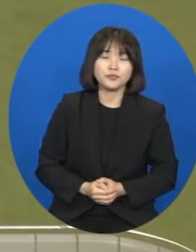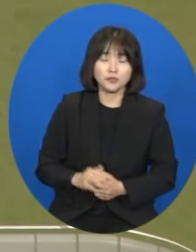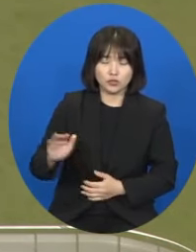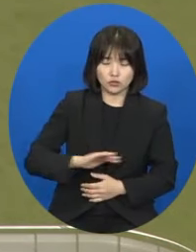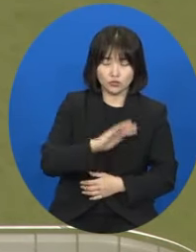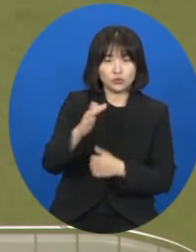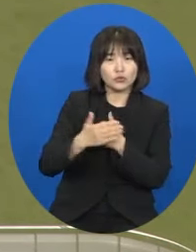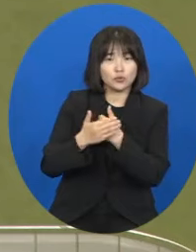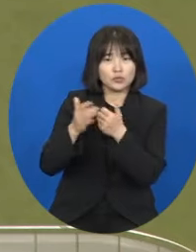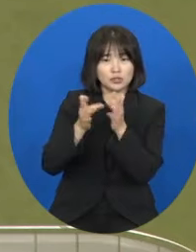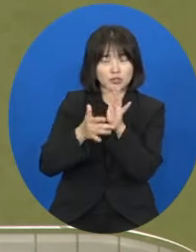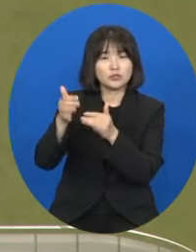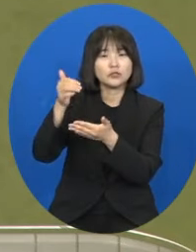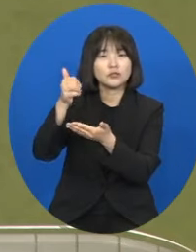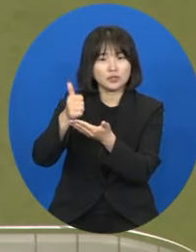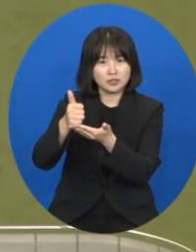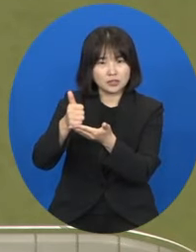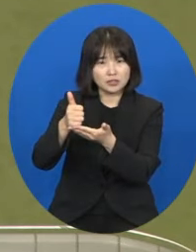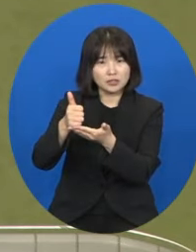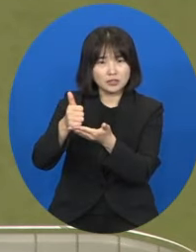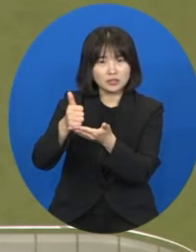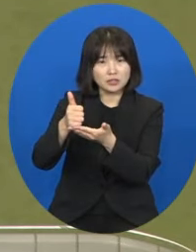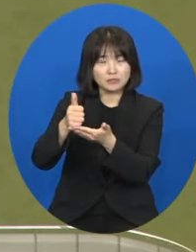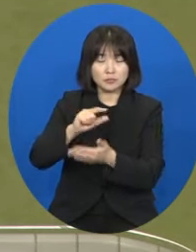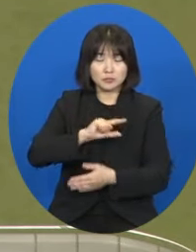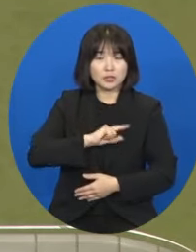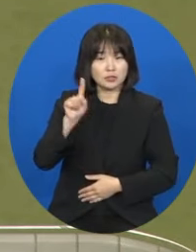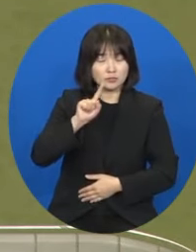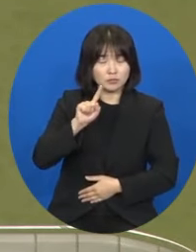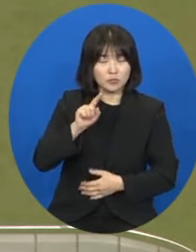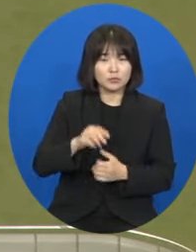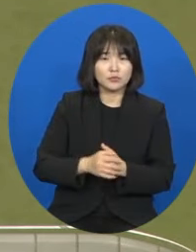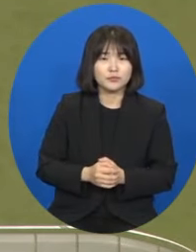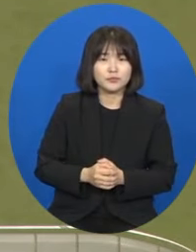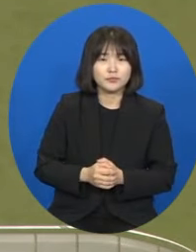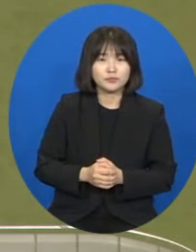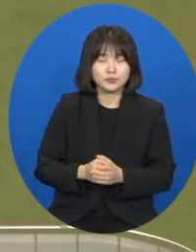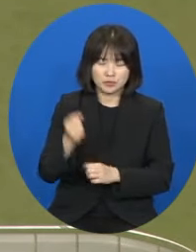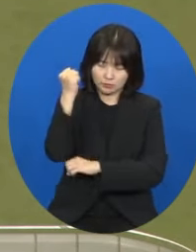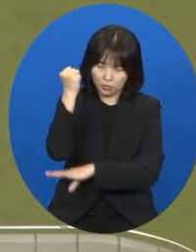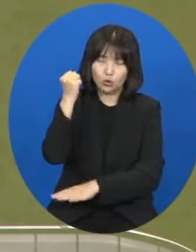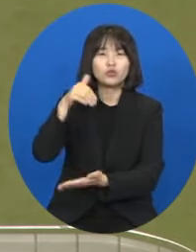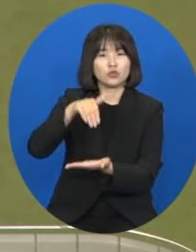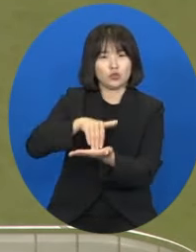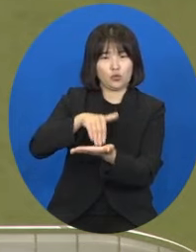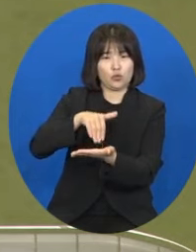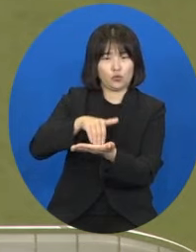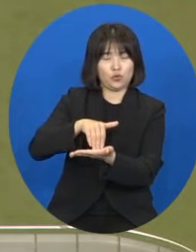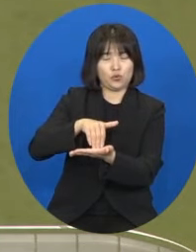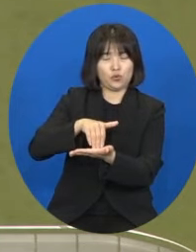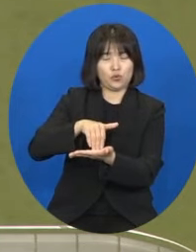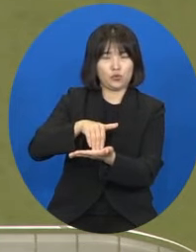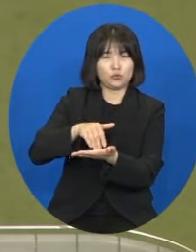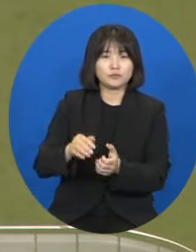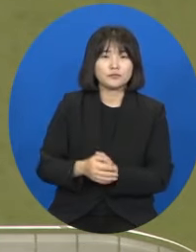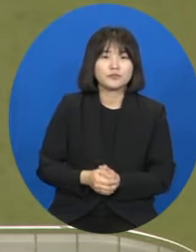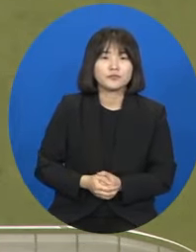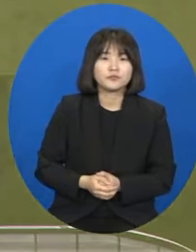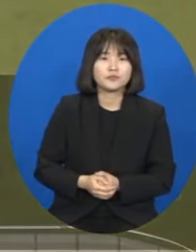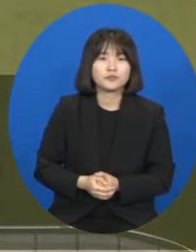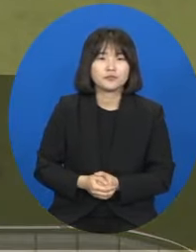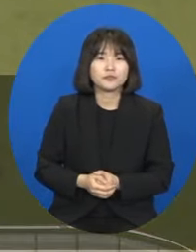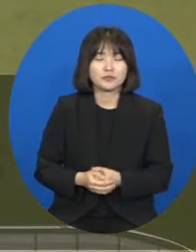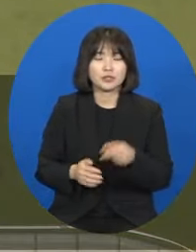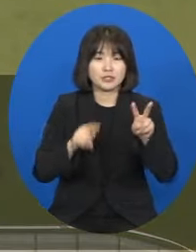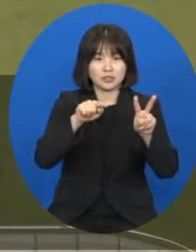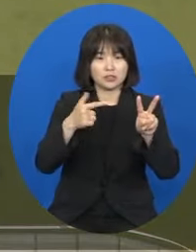도우신 그 예수님, 그분의 별명이 무엇입니까? 모퉁이 돌이잖아요. 코너스톤. 모퉁이 돌이 되어주셨어요. 베드로전서 2장 6절 함께